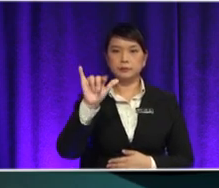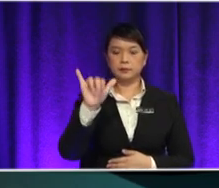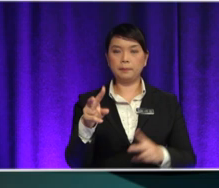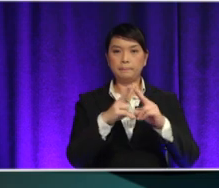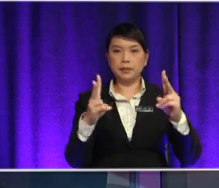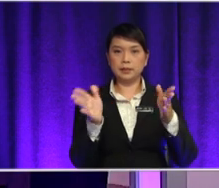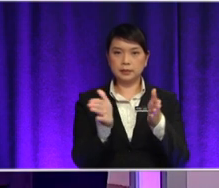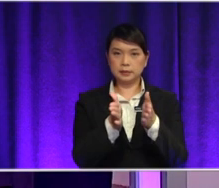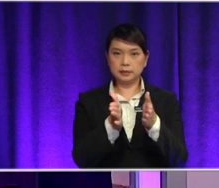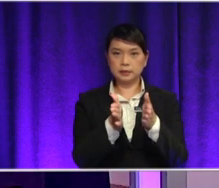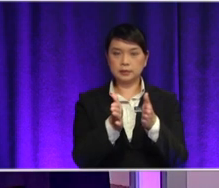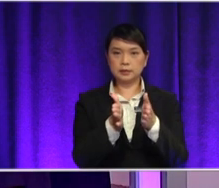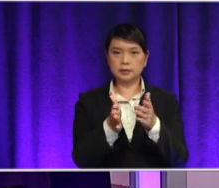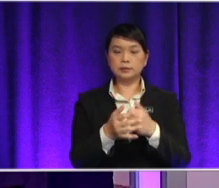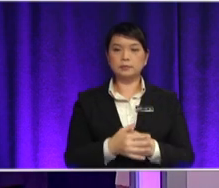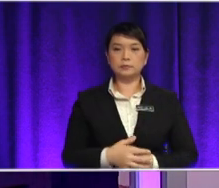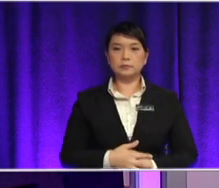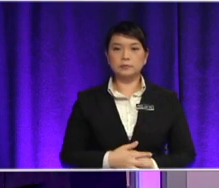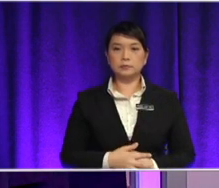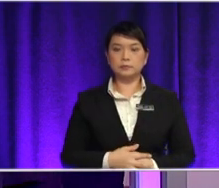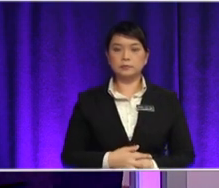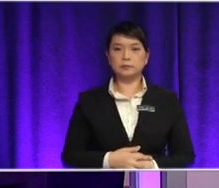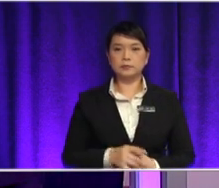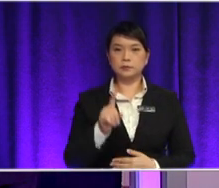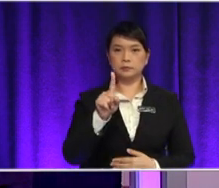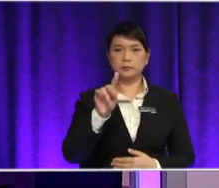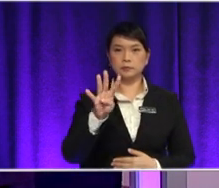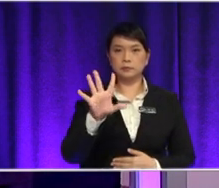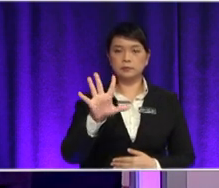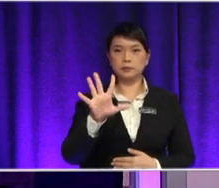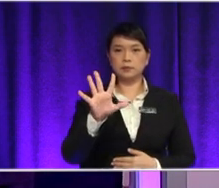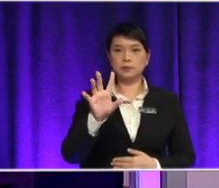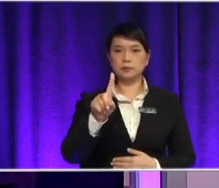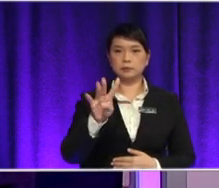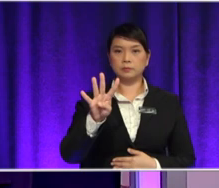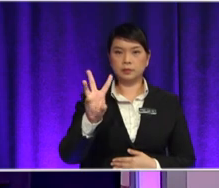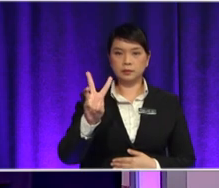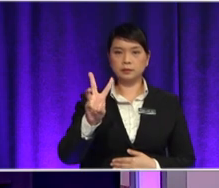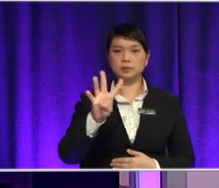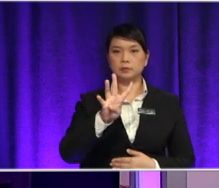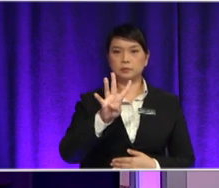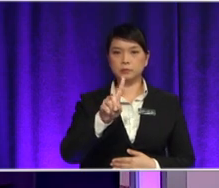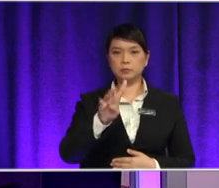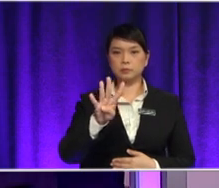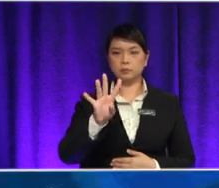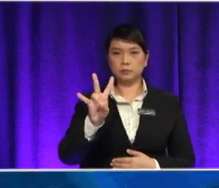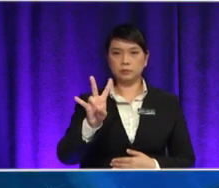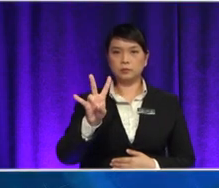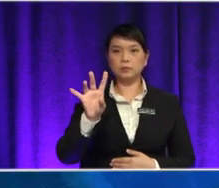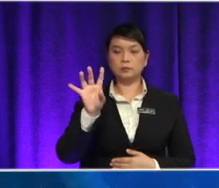rumah, murid di Google Meet dan juga Nisa boleh cuba. 145, 146, 147,